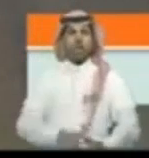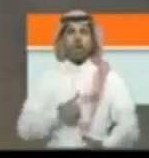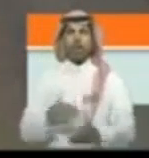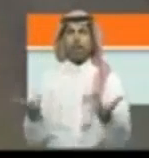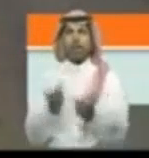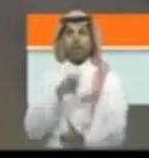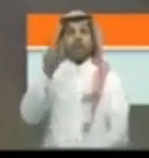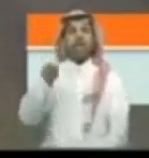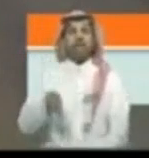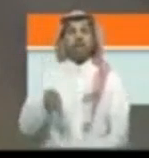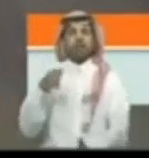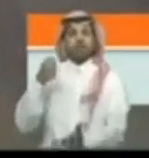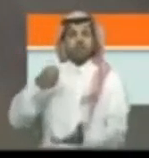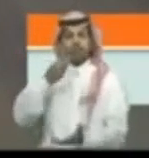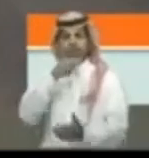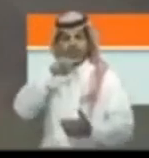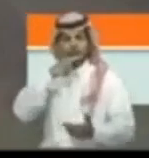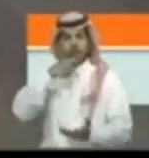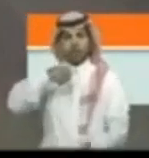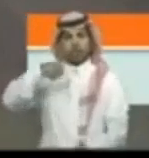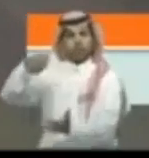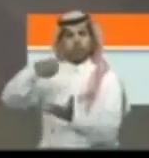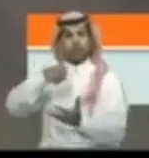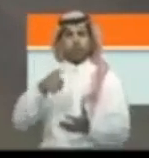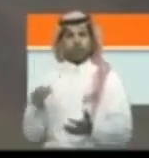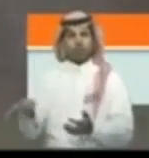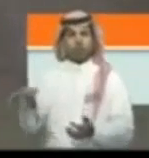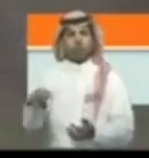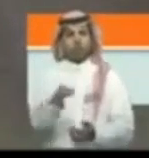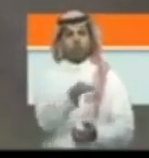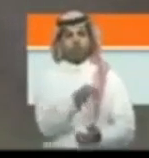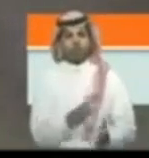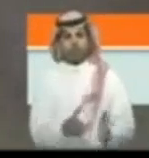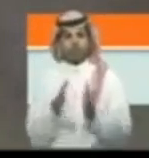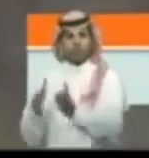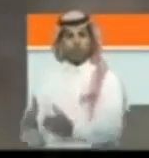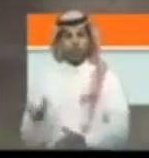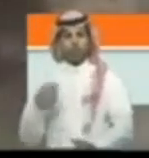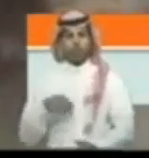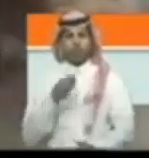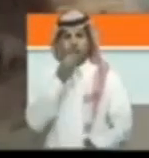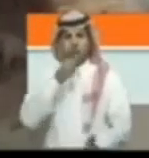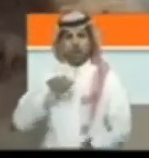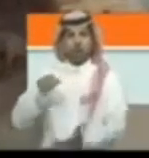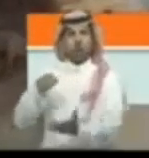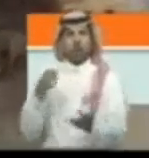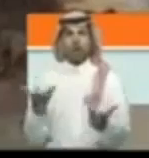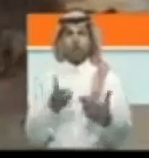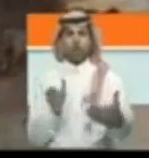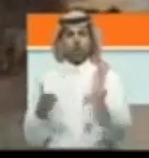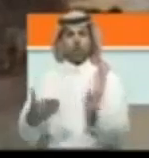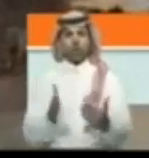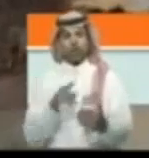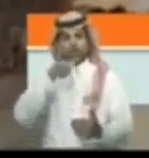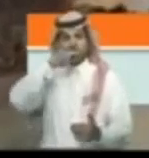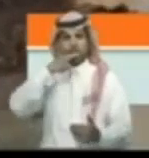شاحنة إغاثة من التمور وتستهدف محافظات عدن ومأرب وحضرموت. كما وزع المركز كميات كبيرة من التمور